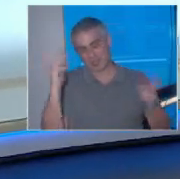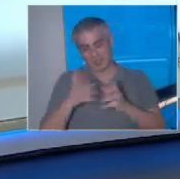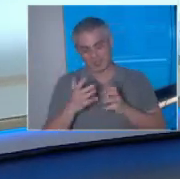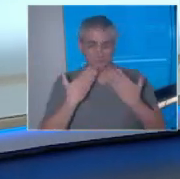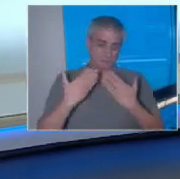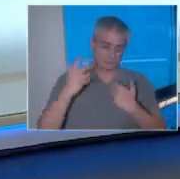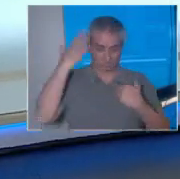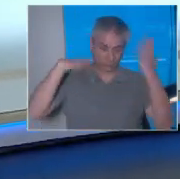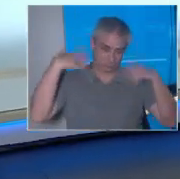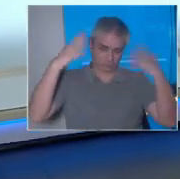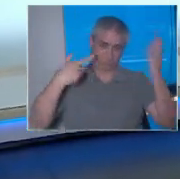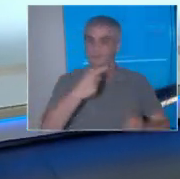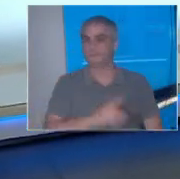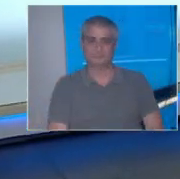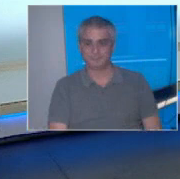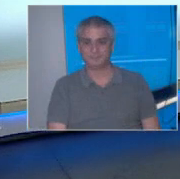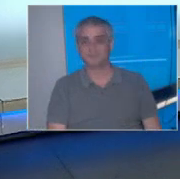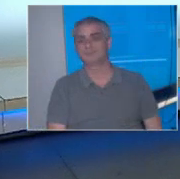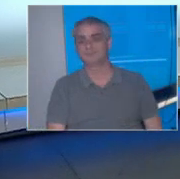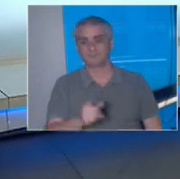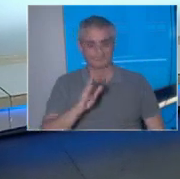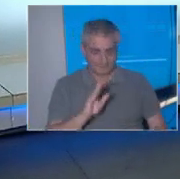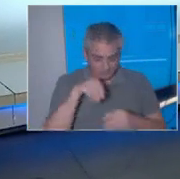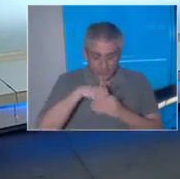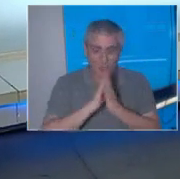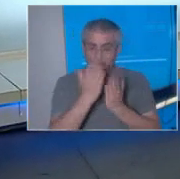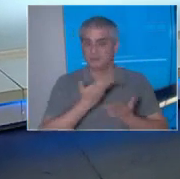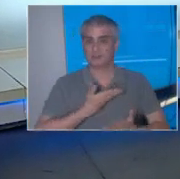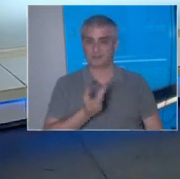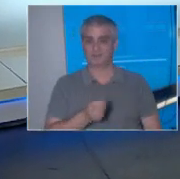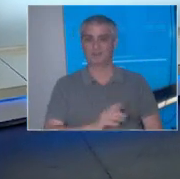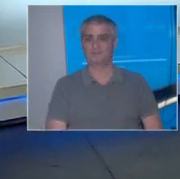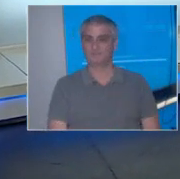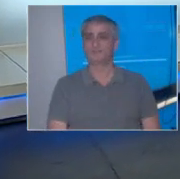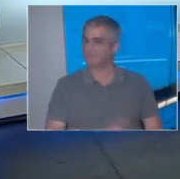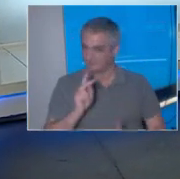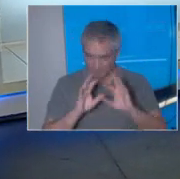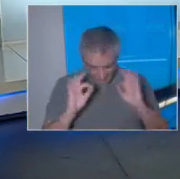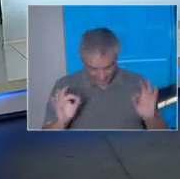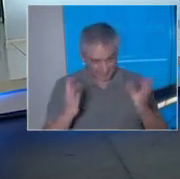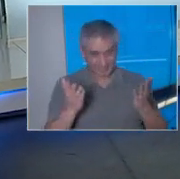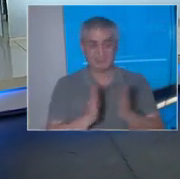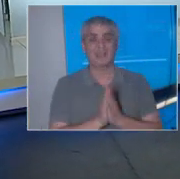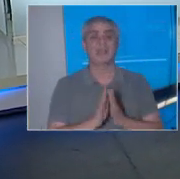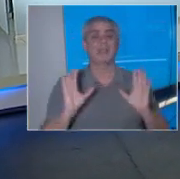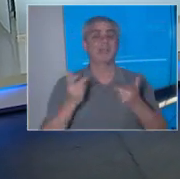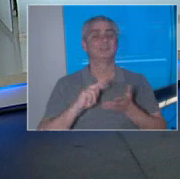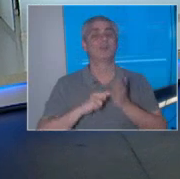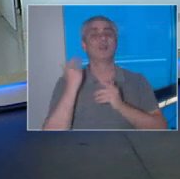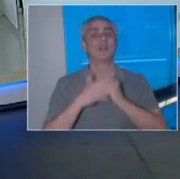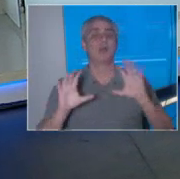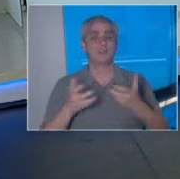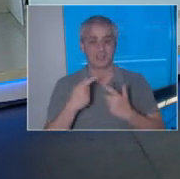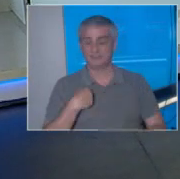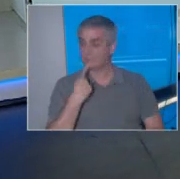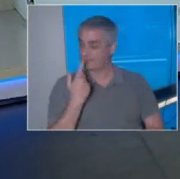מושב, ולא מבין מה יהיה, חברים, זה בא בחוברת שאתם מקבלים. טוב, אז כאמור. עכשיו אפשר להתחיל. תודה רבה לך. כנס, תוכנית אחרונה של הכנס, לכן